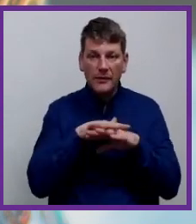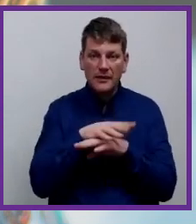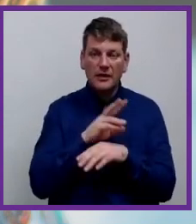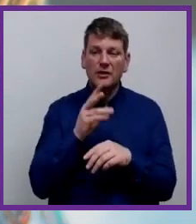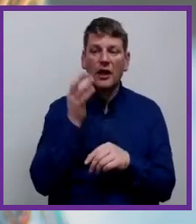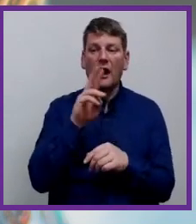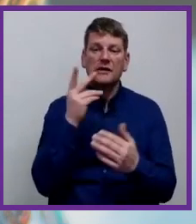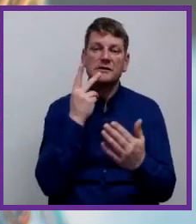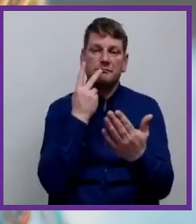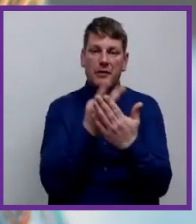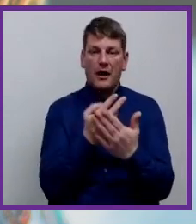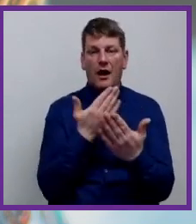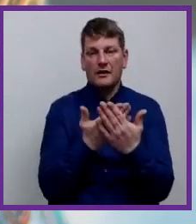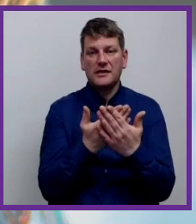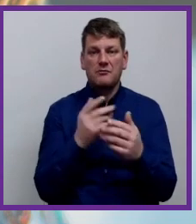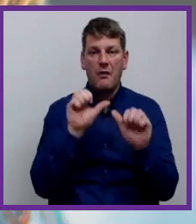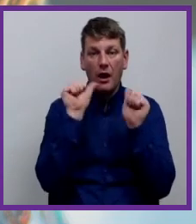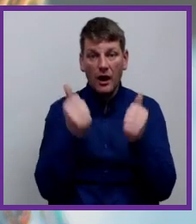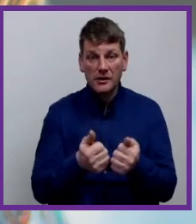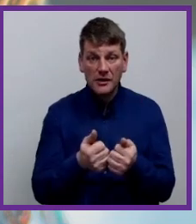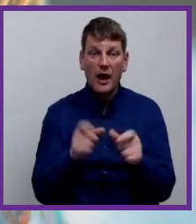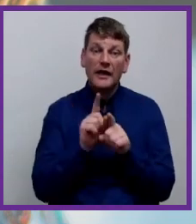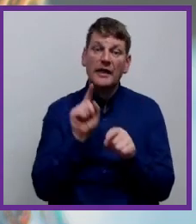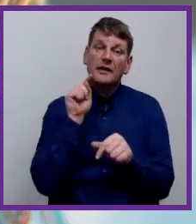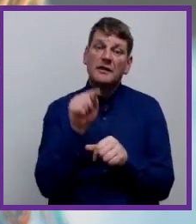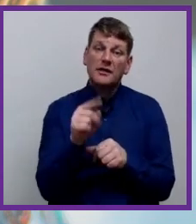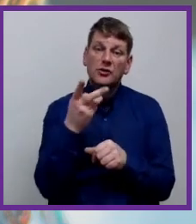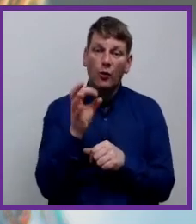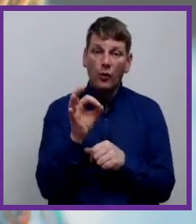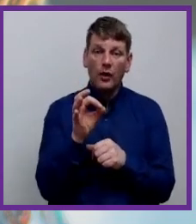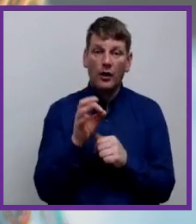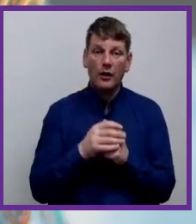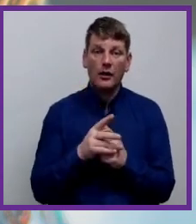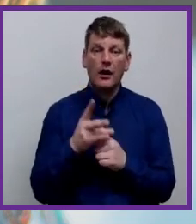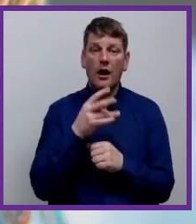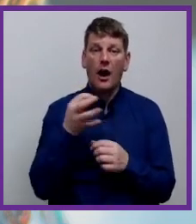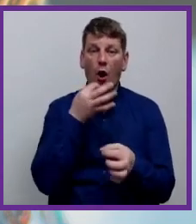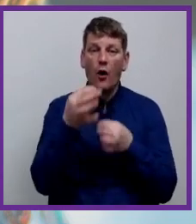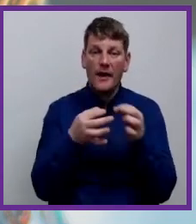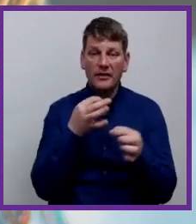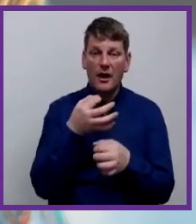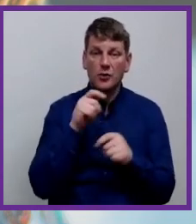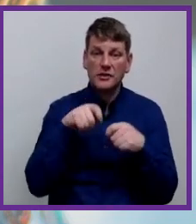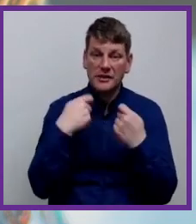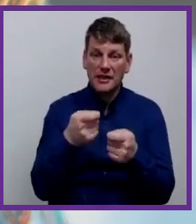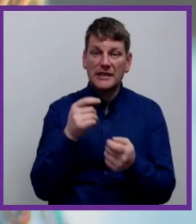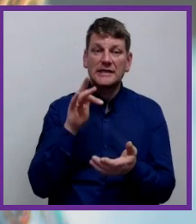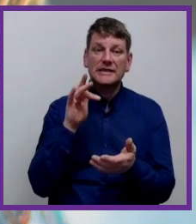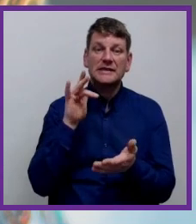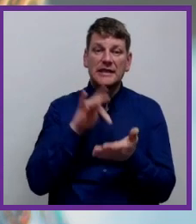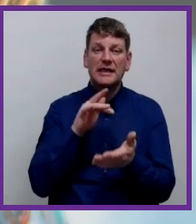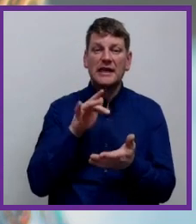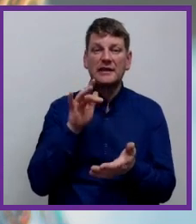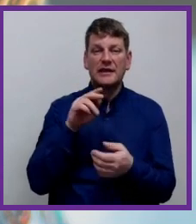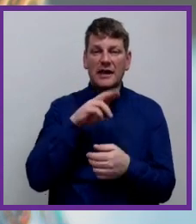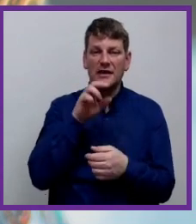tiek attēlots mākslā, un arī tas, ko kā komentāru sniedza centra dārdedzes